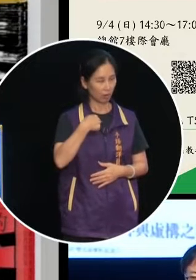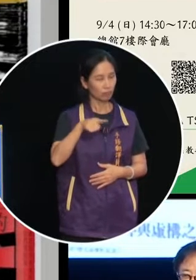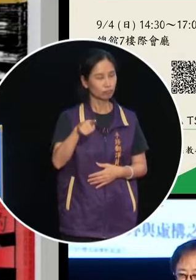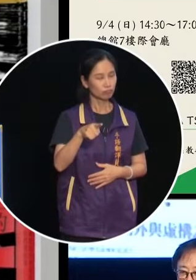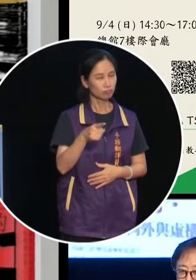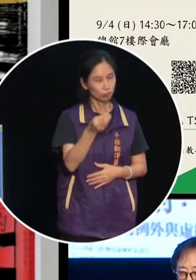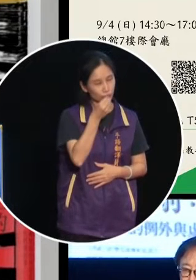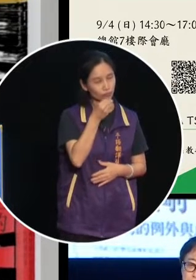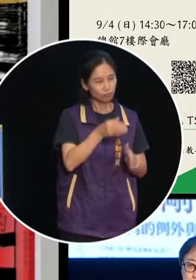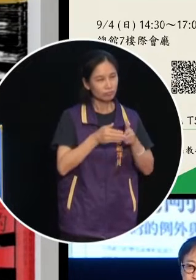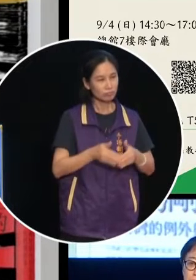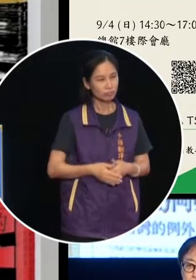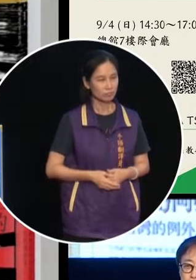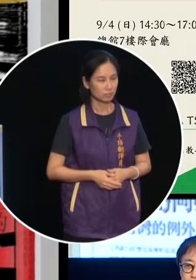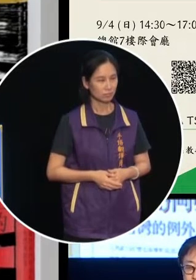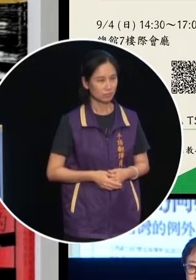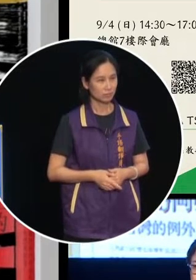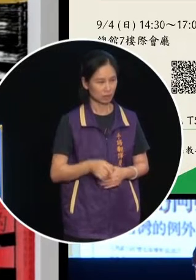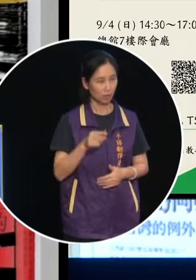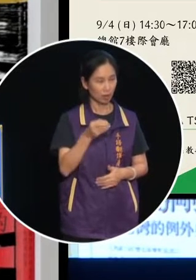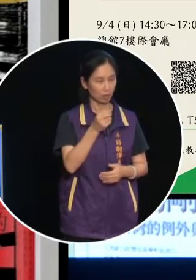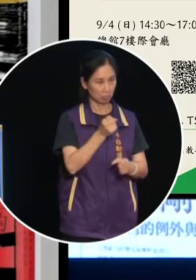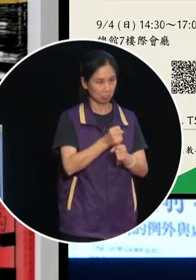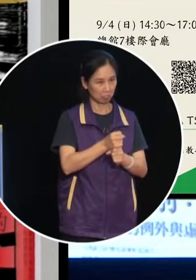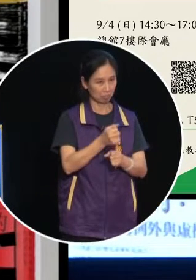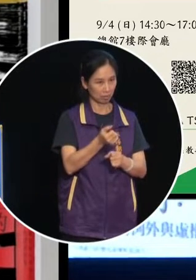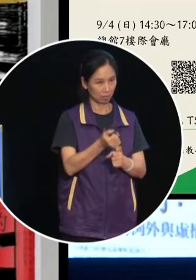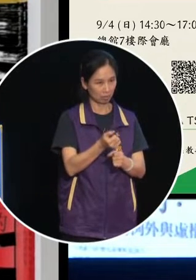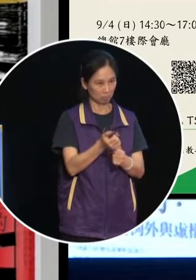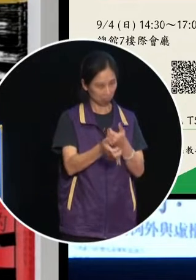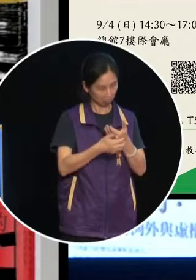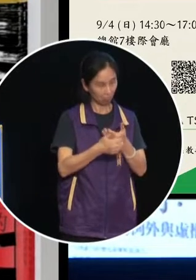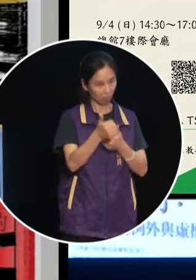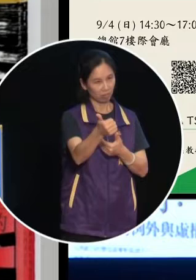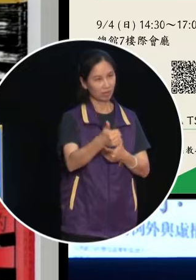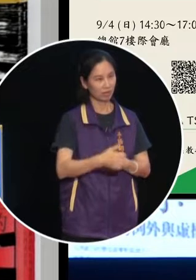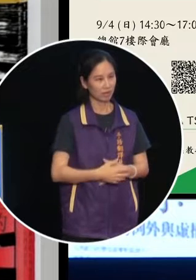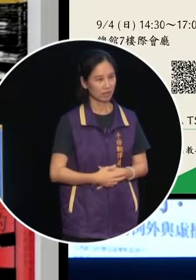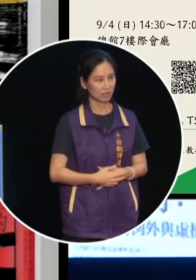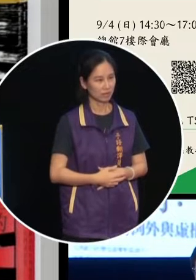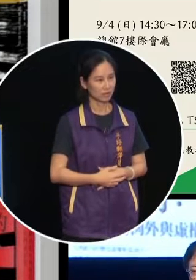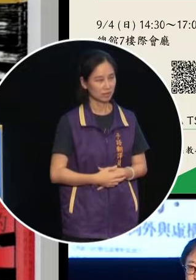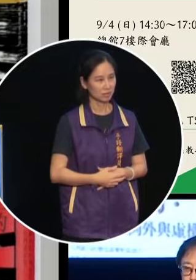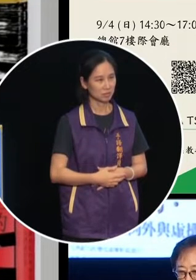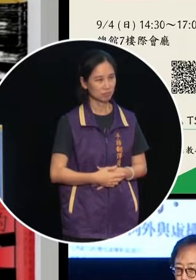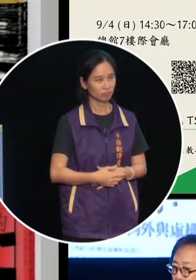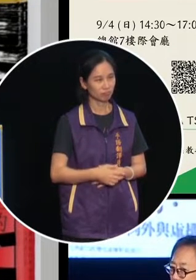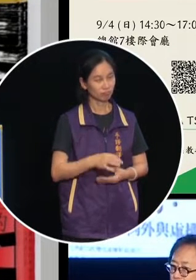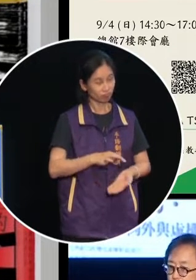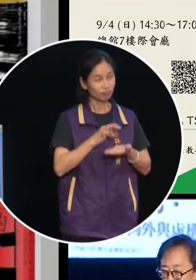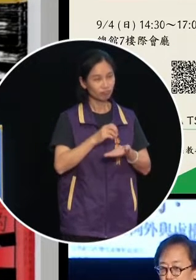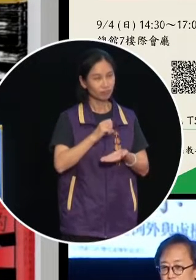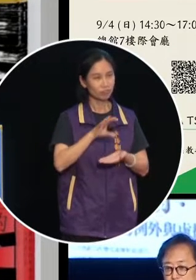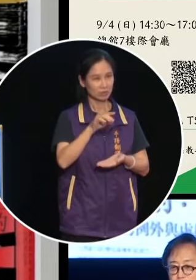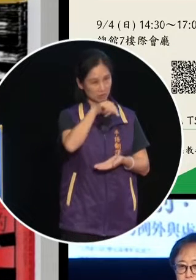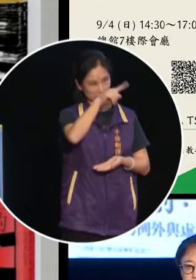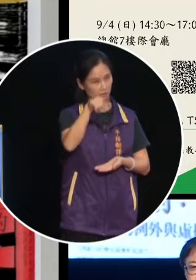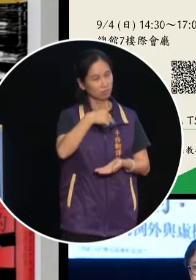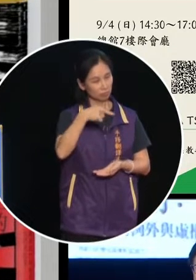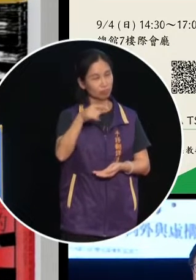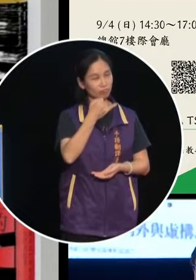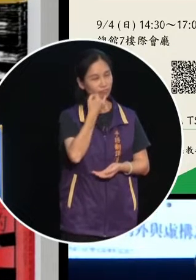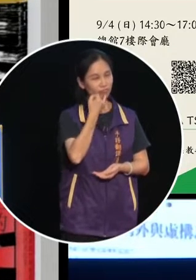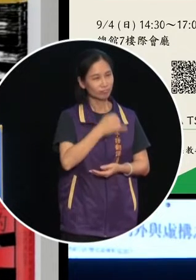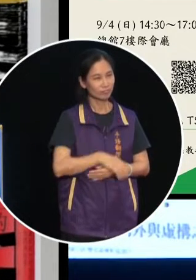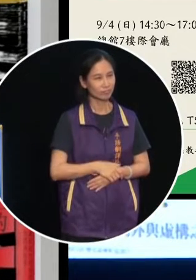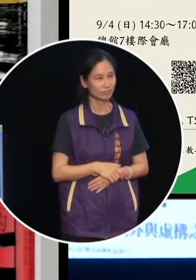看。不过在东京他们的店是做的很好，所以。一直就建议大家都去，一定不会不好吃。但